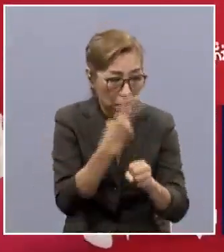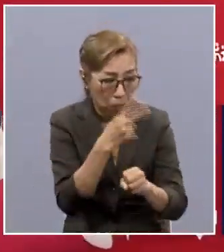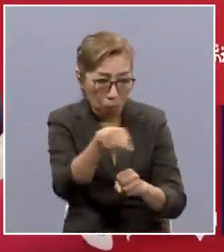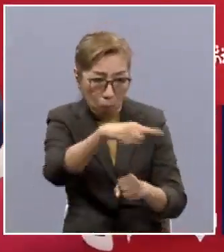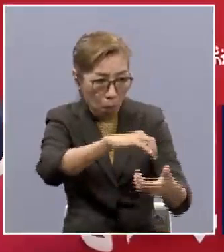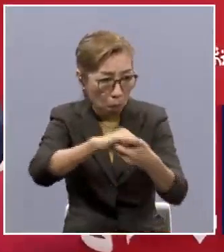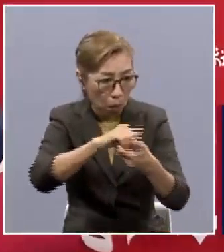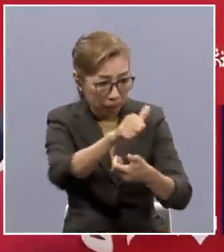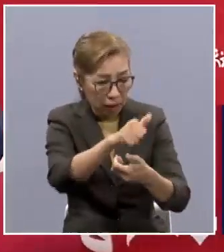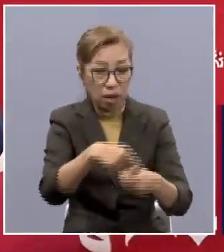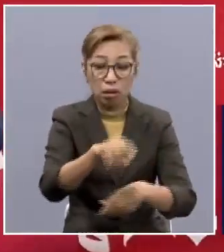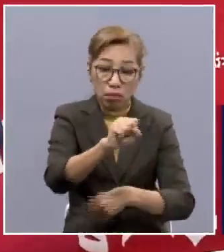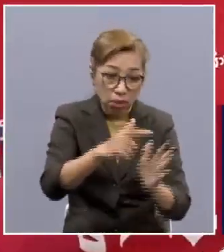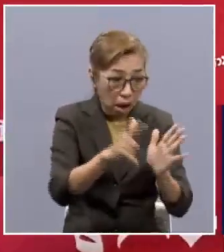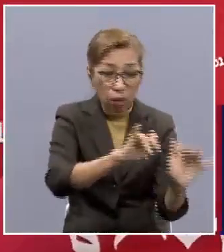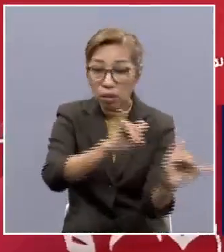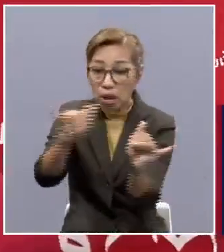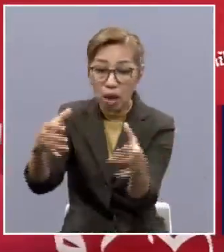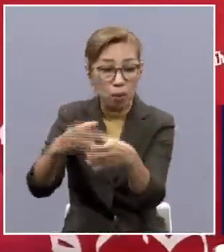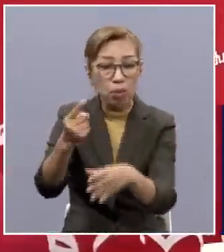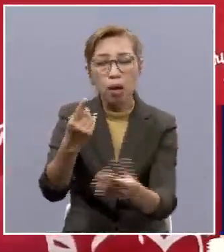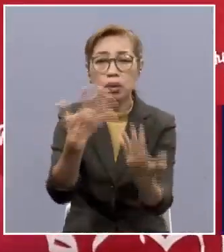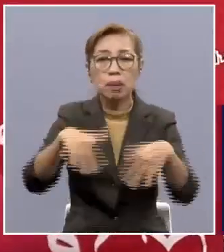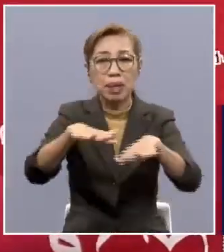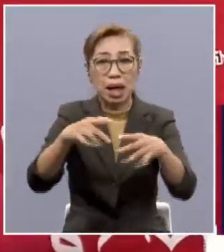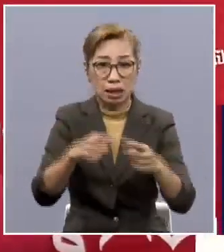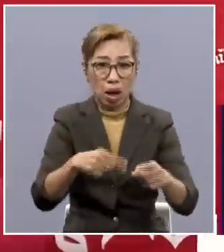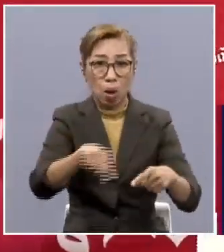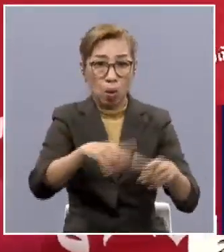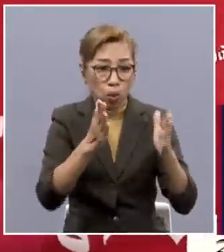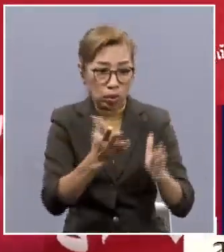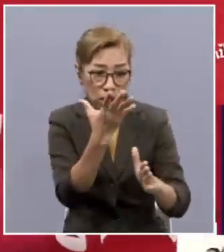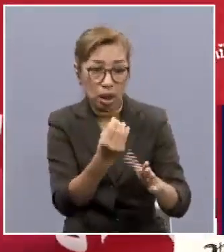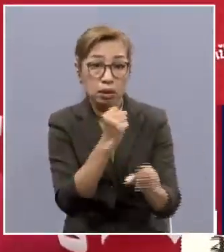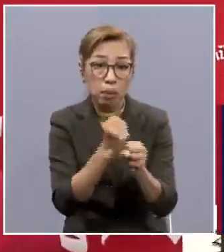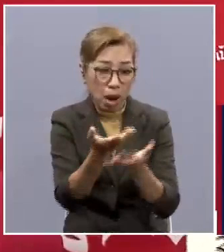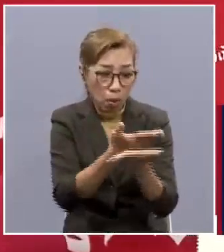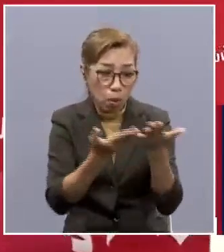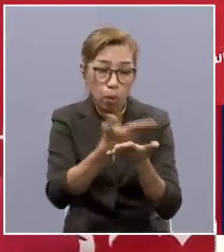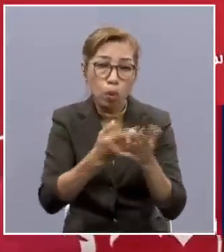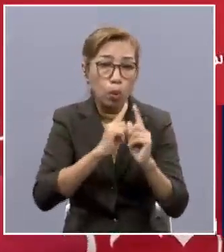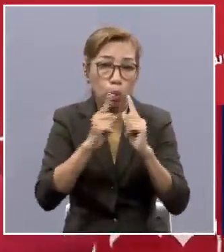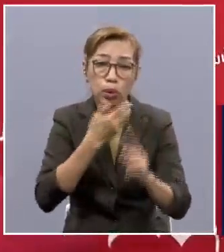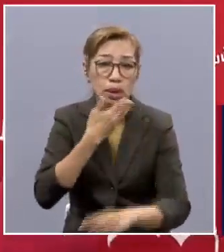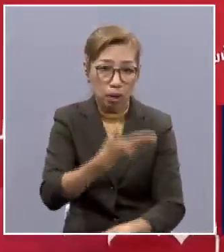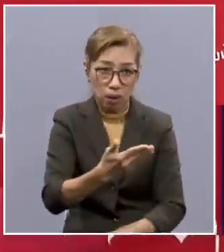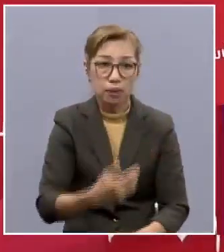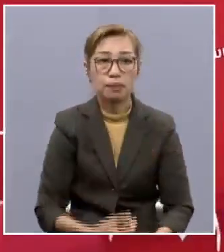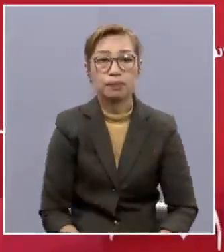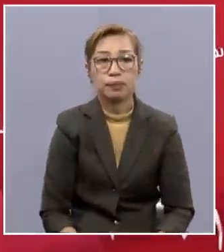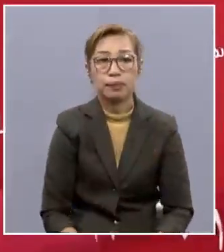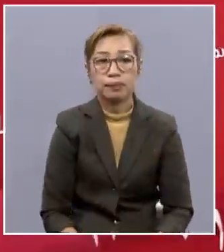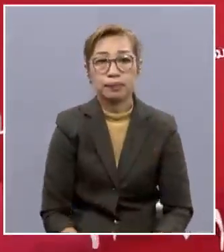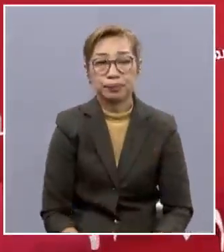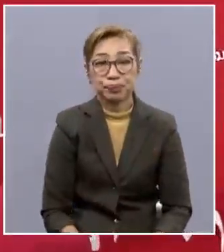มีคนย้ายพรรคก็เป็นเรื่องปกติทางการเมืองแต่ที่ทำงานกันอยู่พูดคุยกันตลอดฮะ แล้วก็ฝั่งของหัวหน้าพร